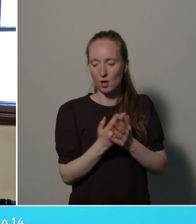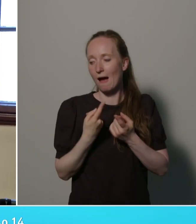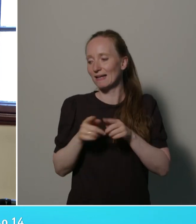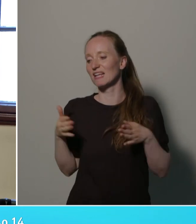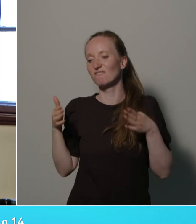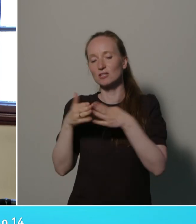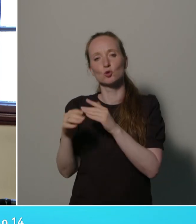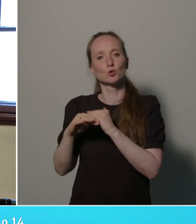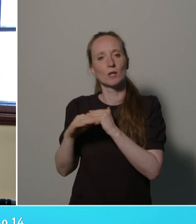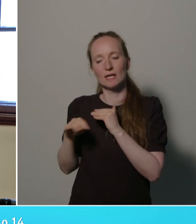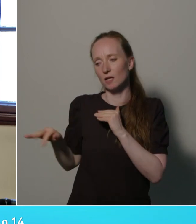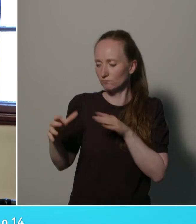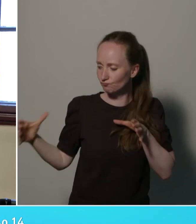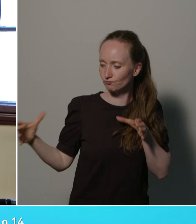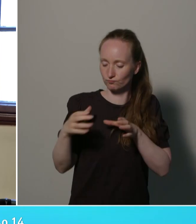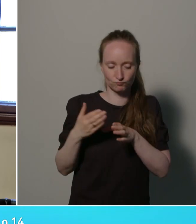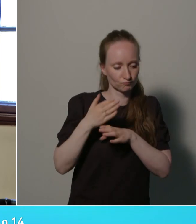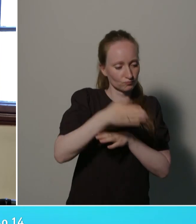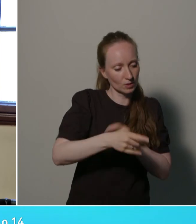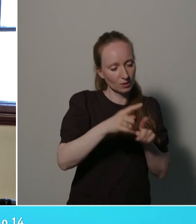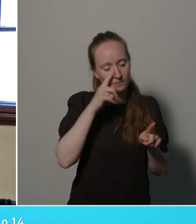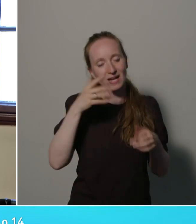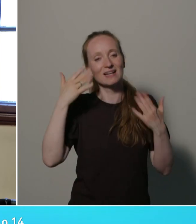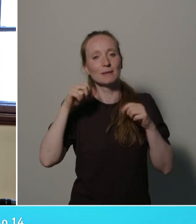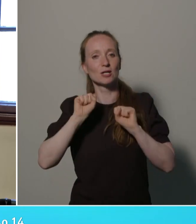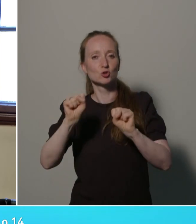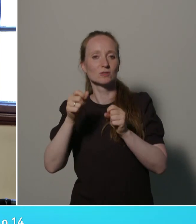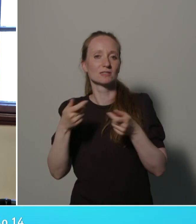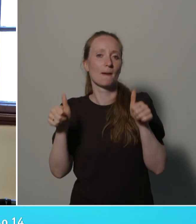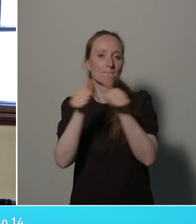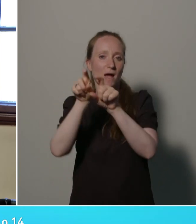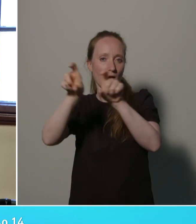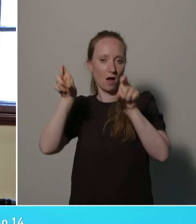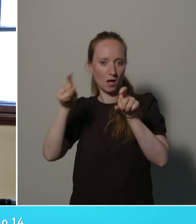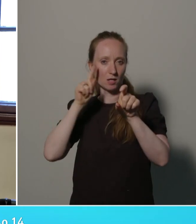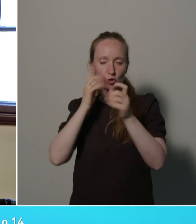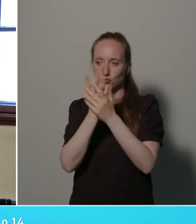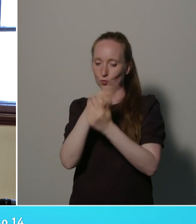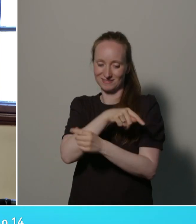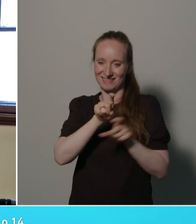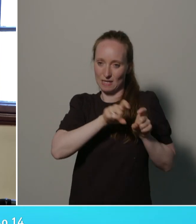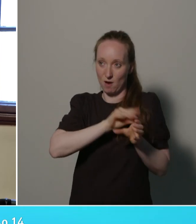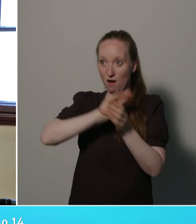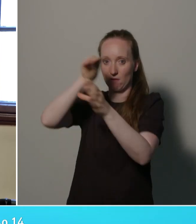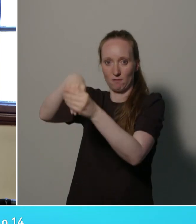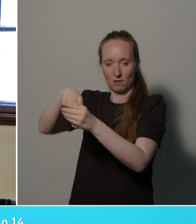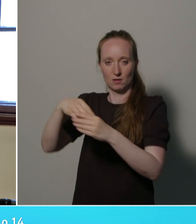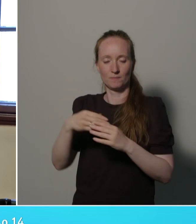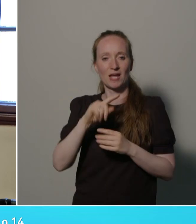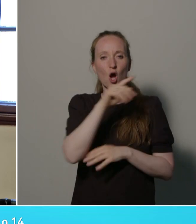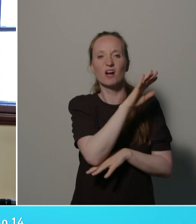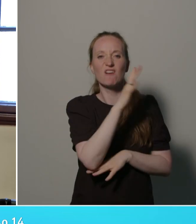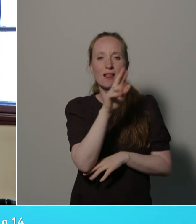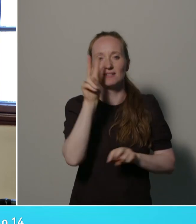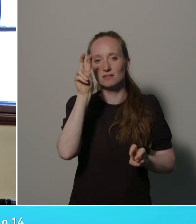Fraktionskollegen dieses Thema in den Klimaschutzbeirat gebracht. Das Thema Wäldchen an sich. Also es sollen ja ein